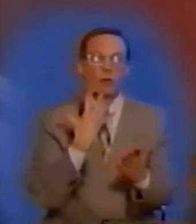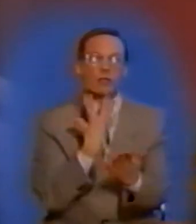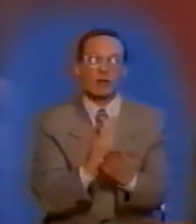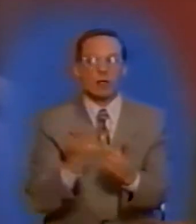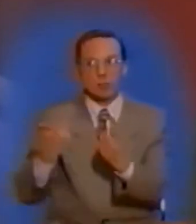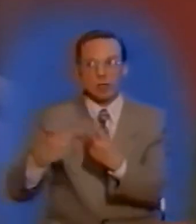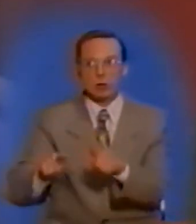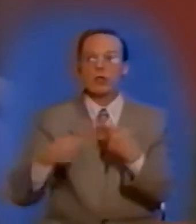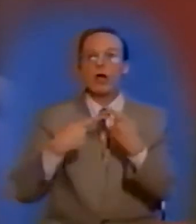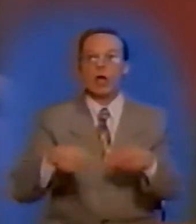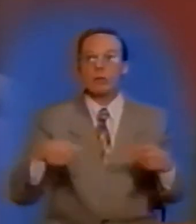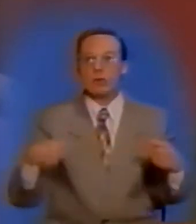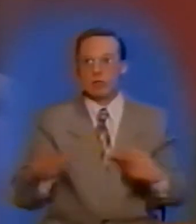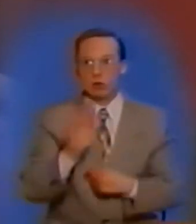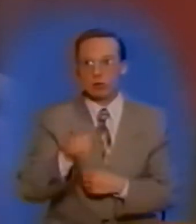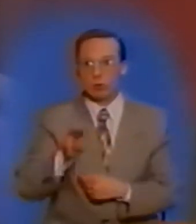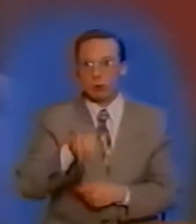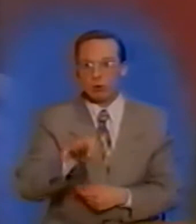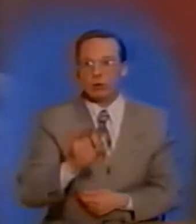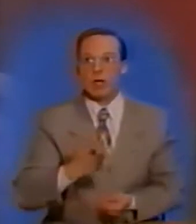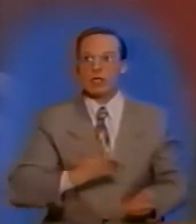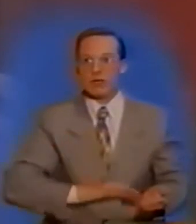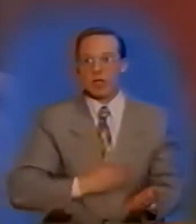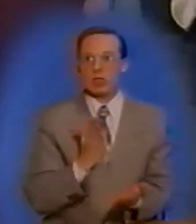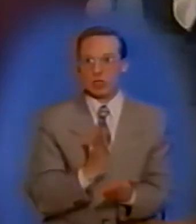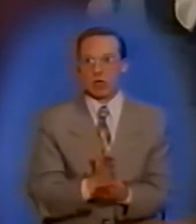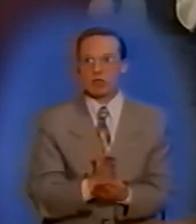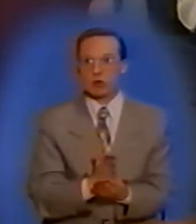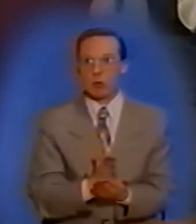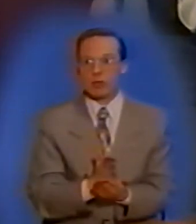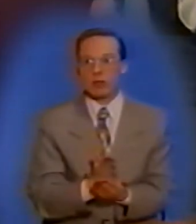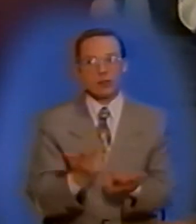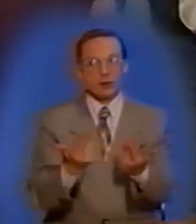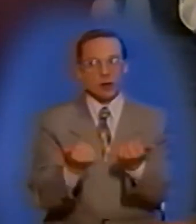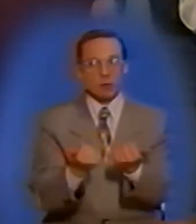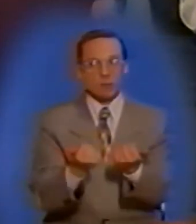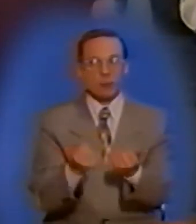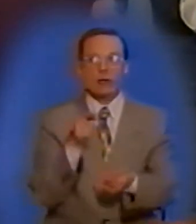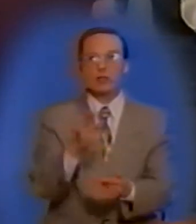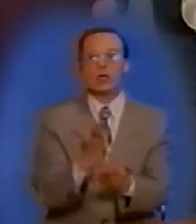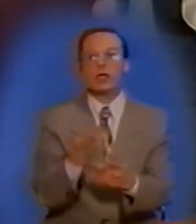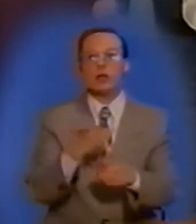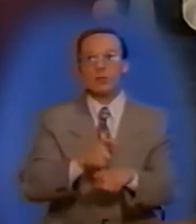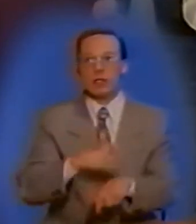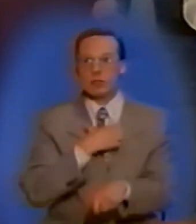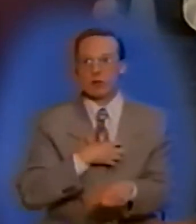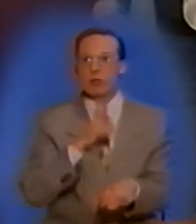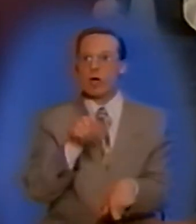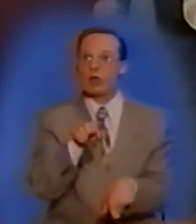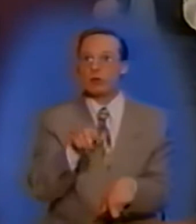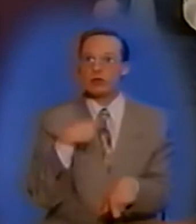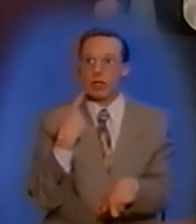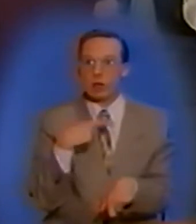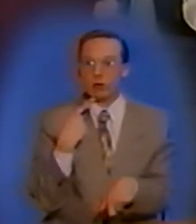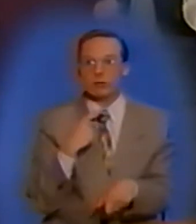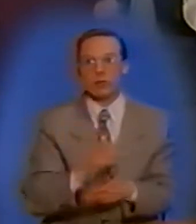kitus, apie įvairius būdus gyventi ir egzistuoti. Taip? Ir tai yra labai svarbu tai, ką jūs sakot. Ir